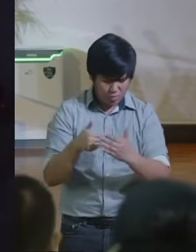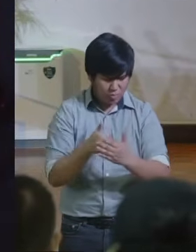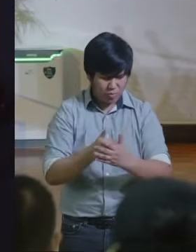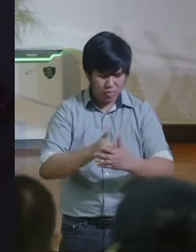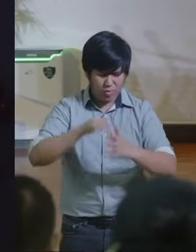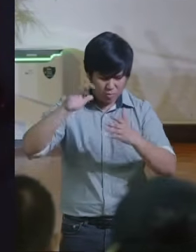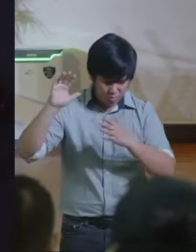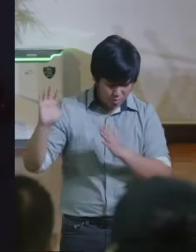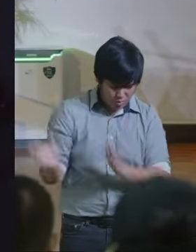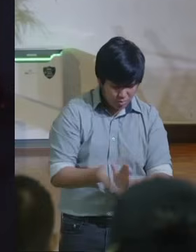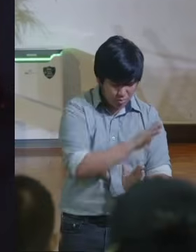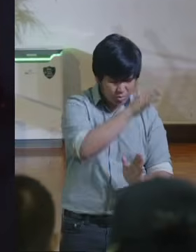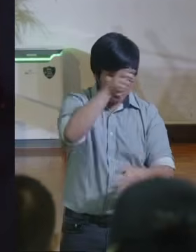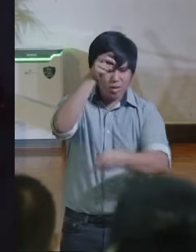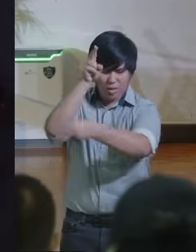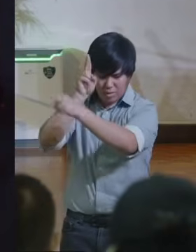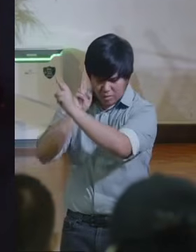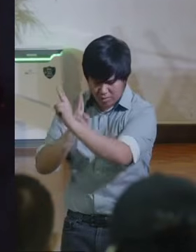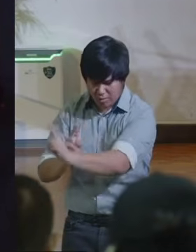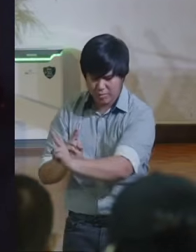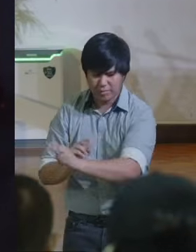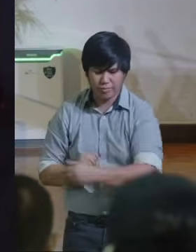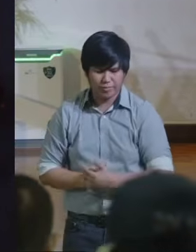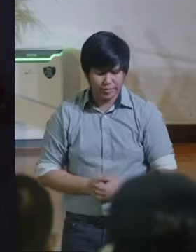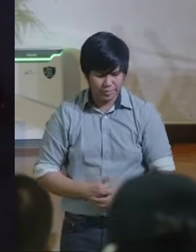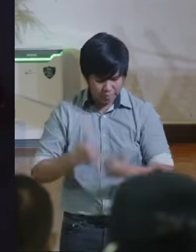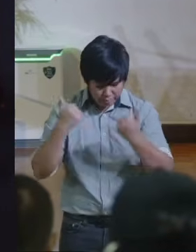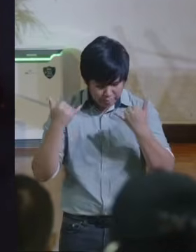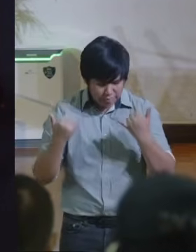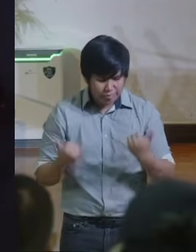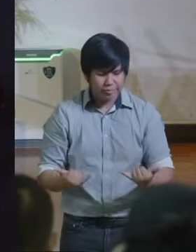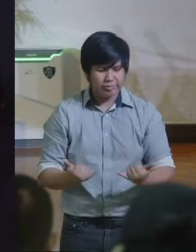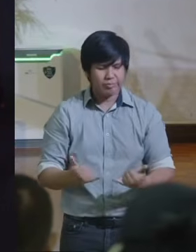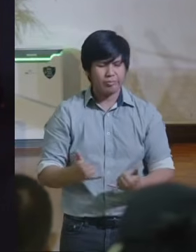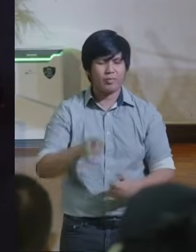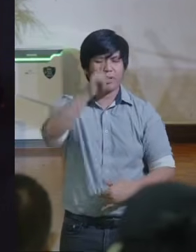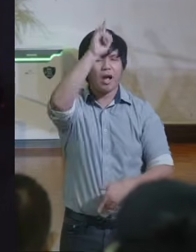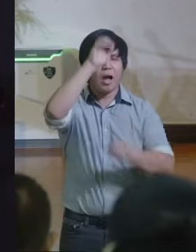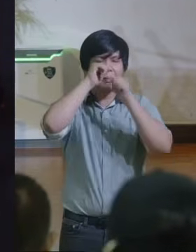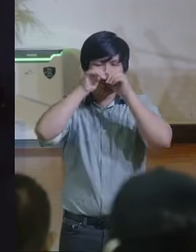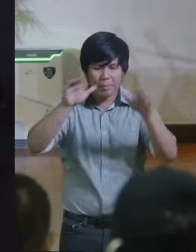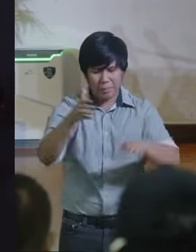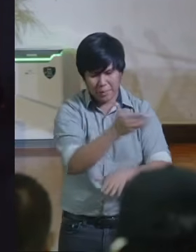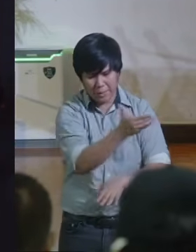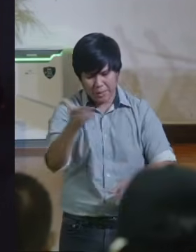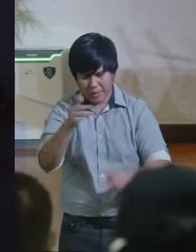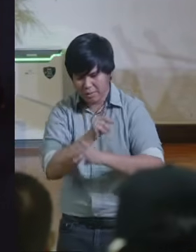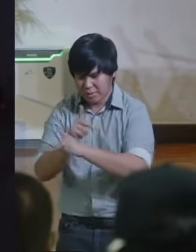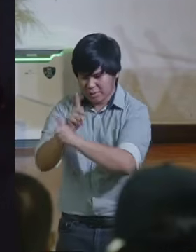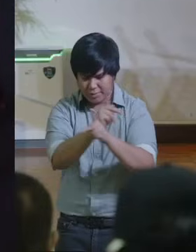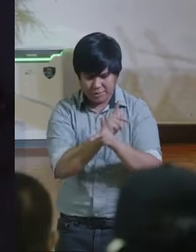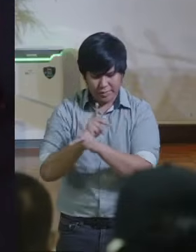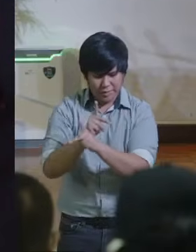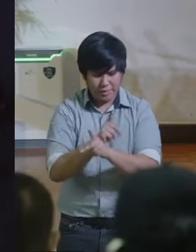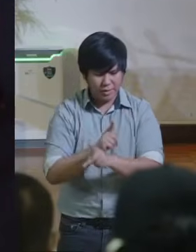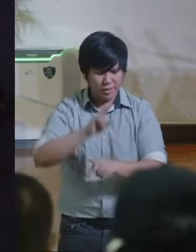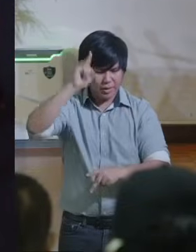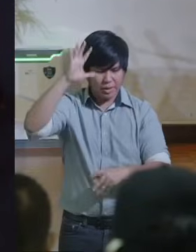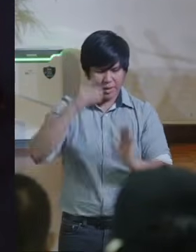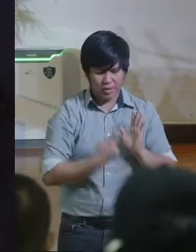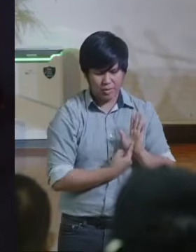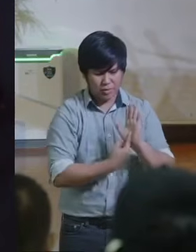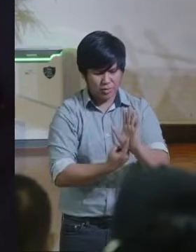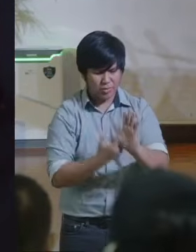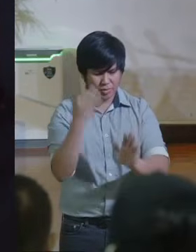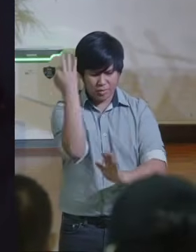luwalhati dahil sa kaligtasan yan. At ngayon, pagpalain kayo ng Panginoon at ingatan kayo. Paliwanagin nawa